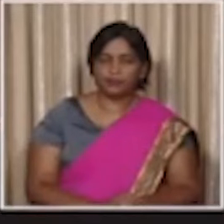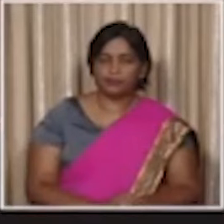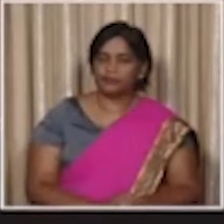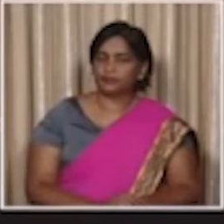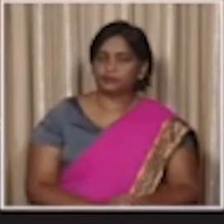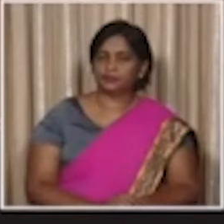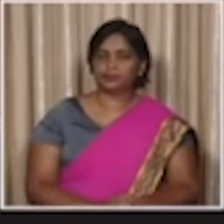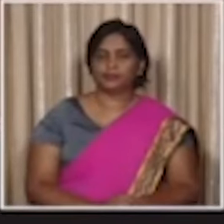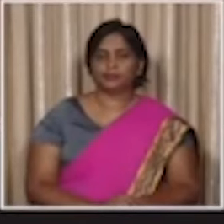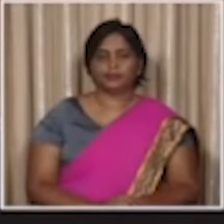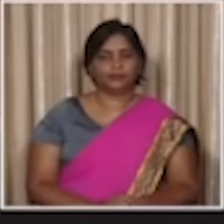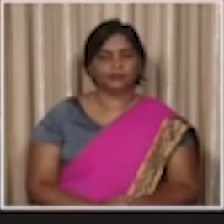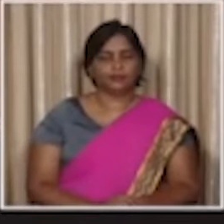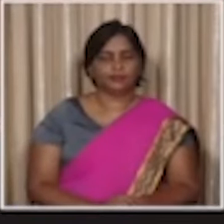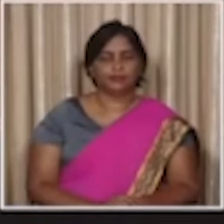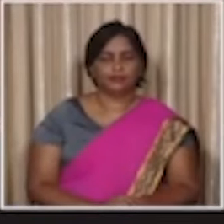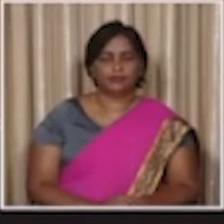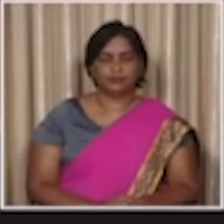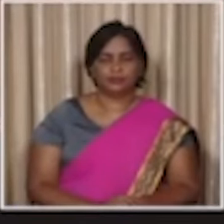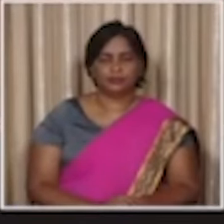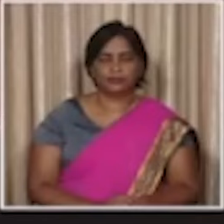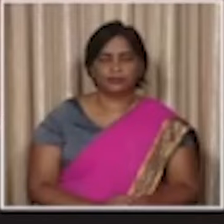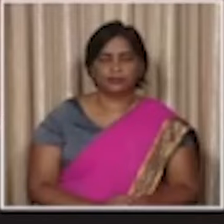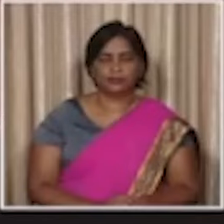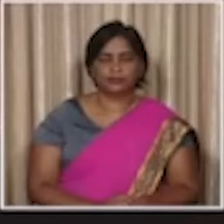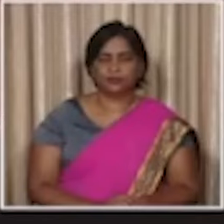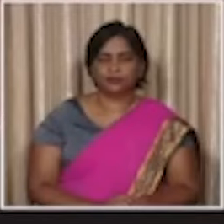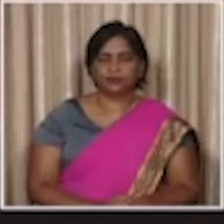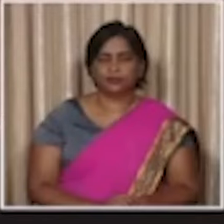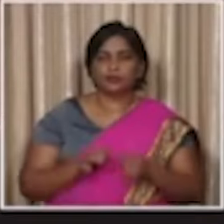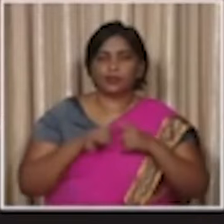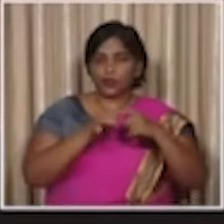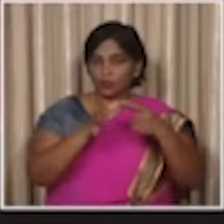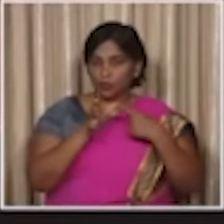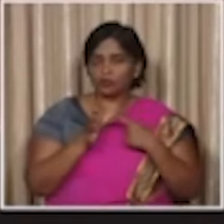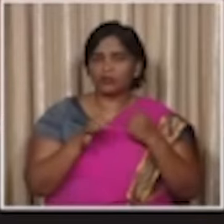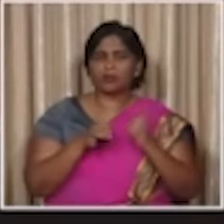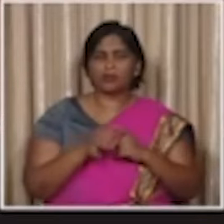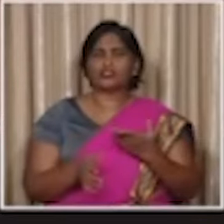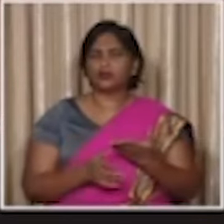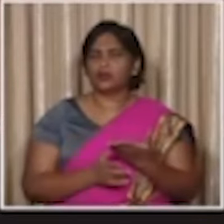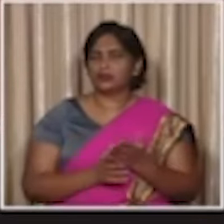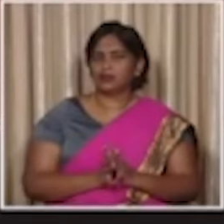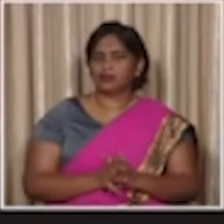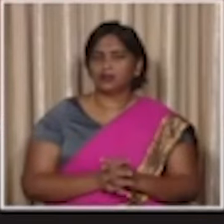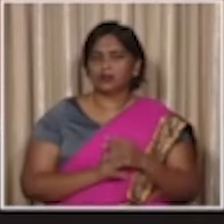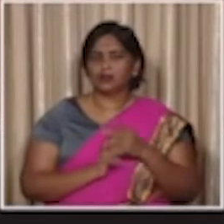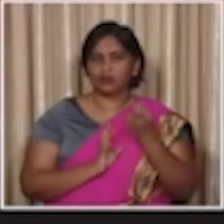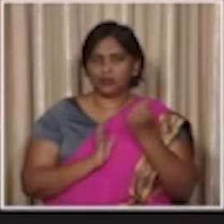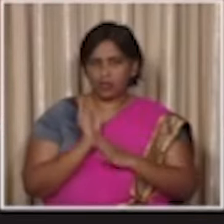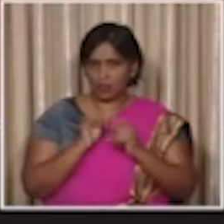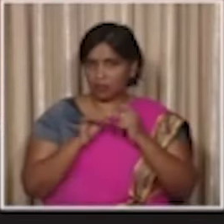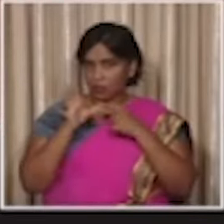ස්තුතියි. මං වාචික පිළිතුරු අපේක්ෂා කරන ප්‍රශ්න ඔබතුමාගේ මොකද්ද ප්‍රශ්නයක් තියෙන්නේ? මුදල් ඇමතුමා උත්තර